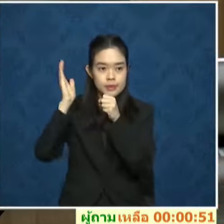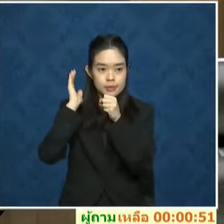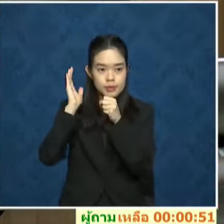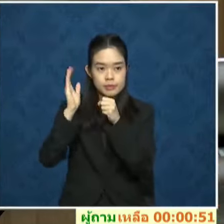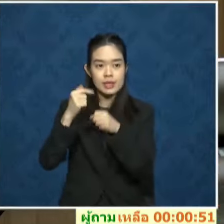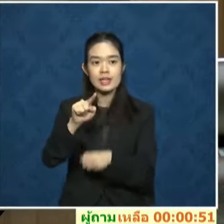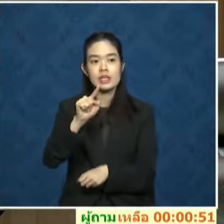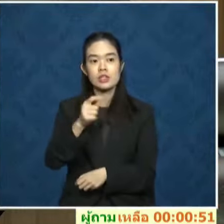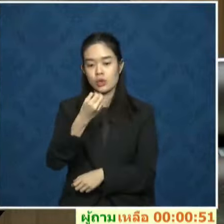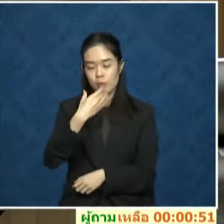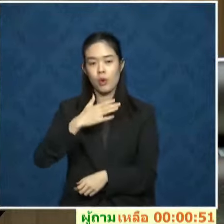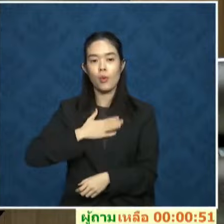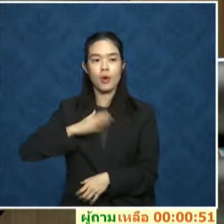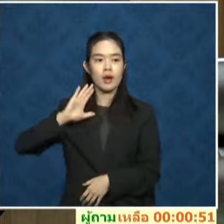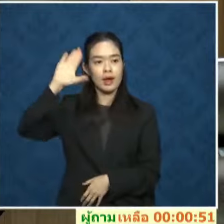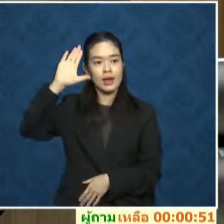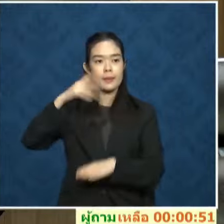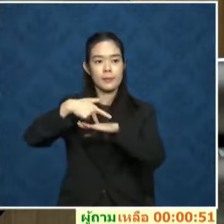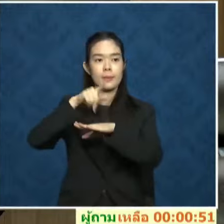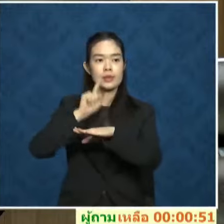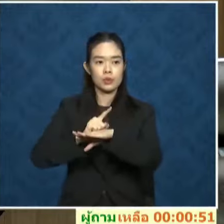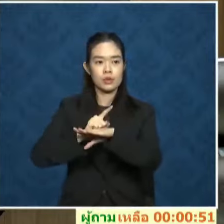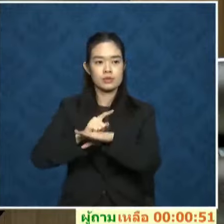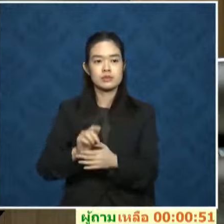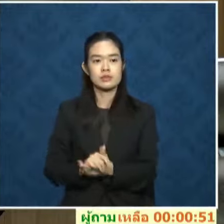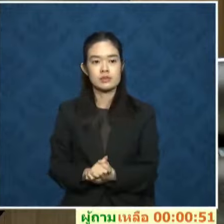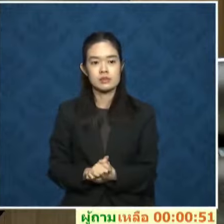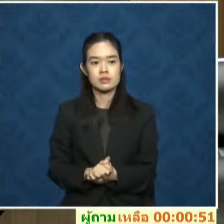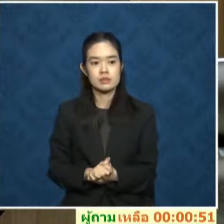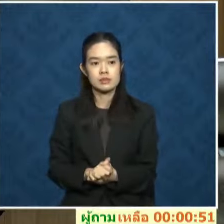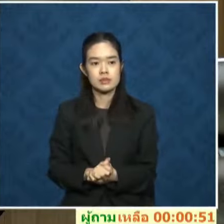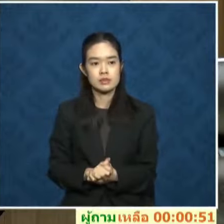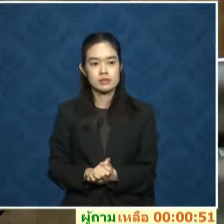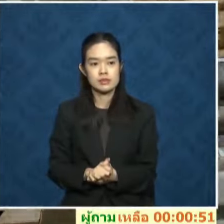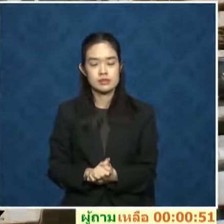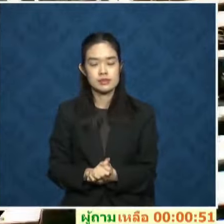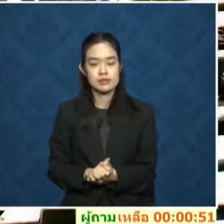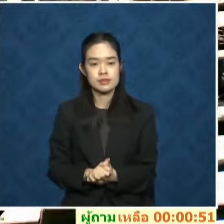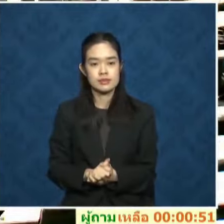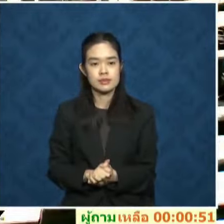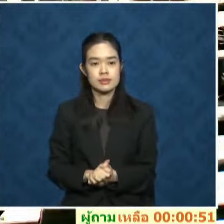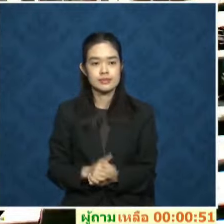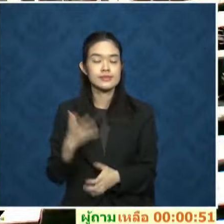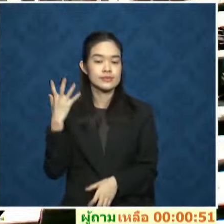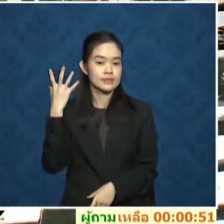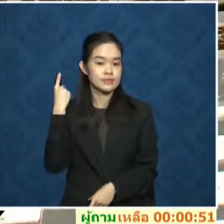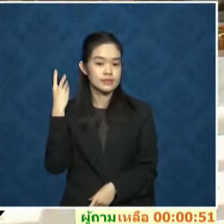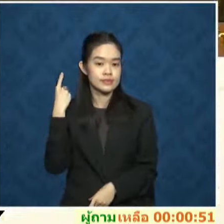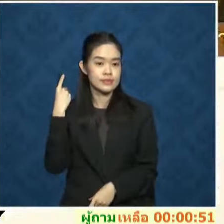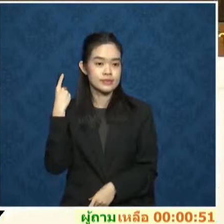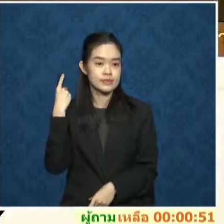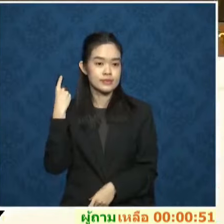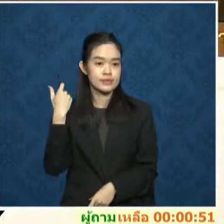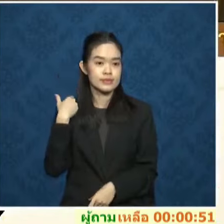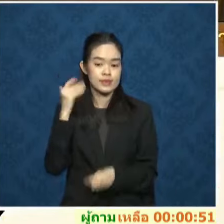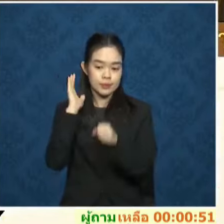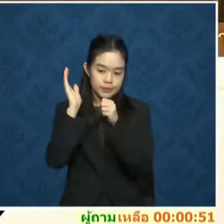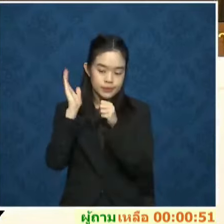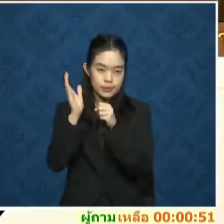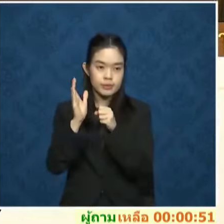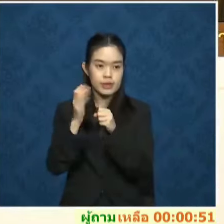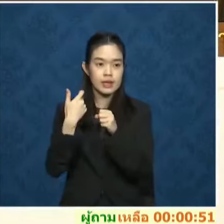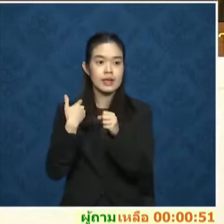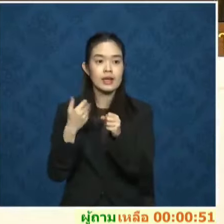ประท้วงผมนะครับผมทำผิด ครับประท้วงท่านประธานด้วยครับ ครับก็คิดว่าลักษณะตะเกียครับก็ยังเวลาที่ผมอนุญาตก็